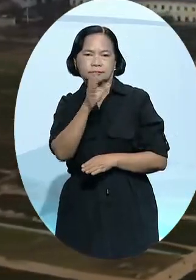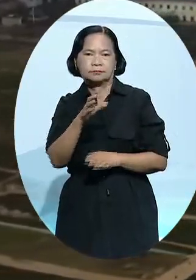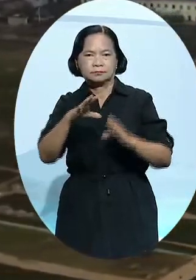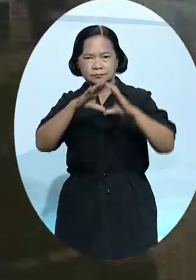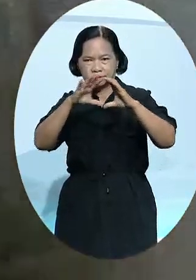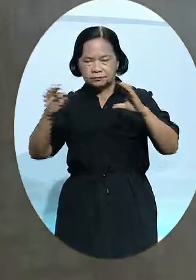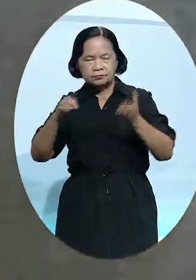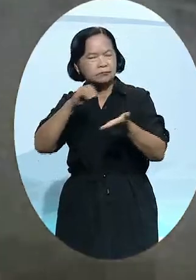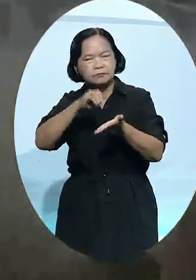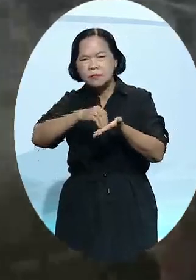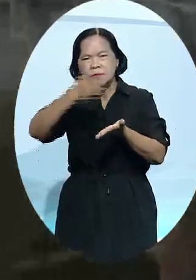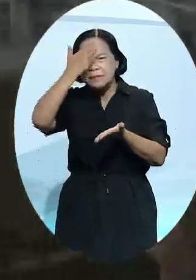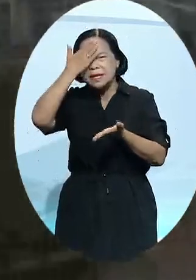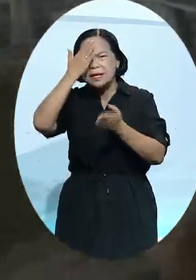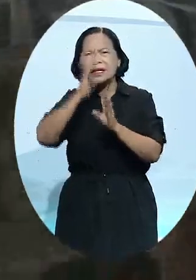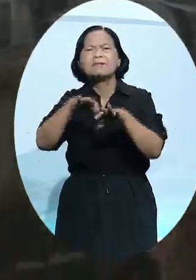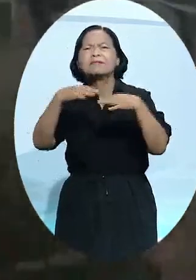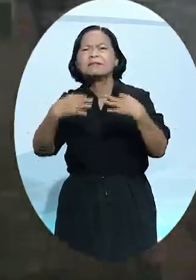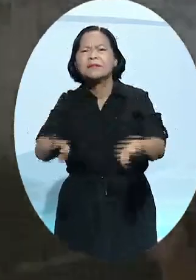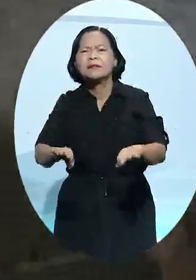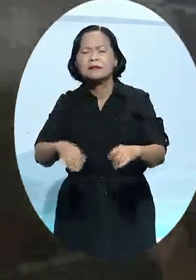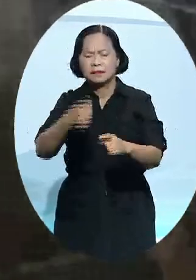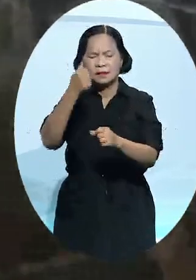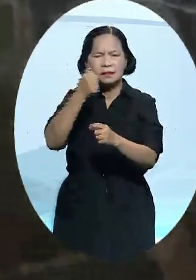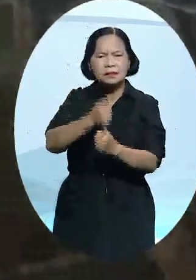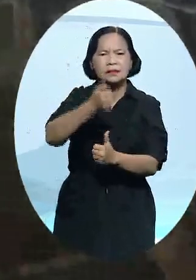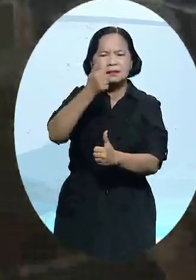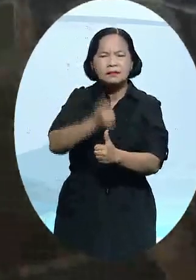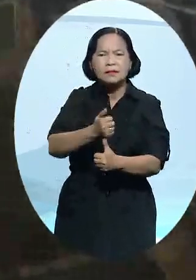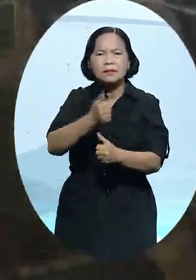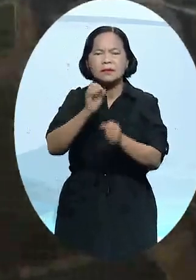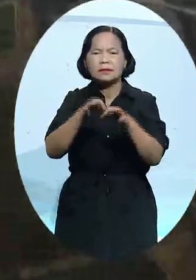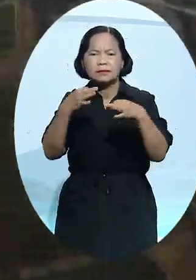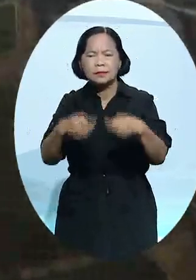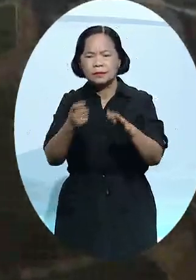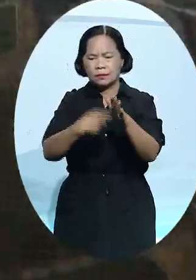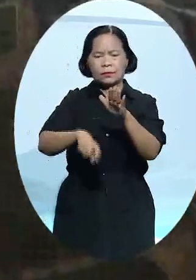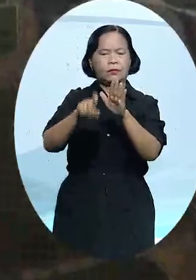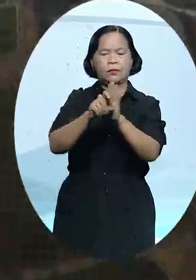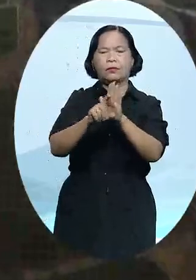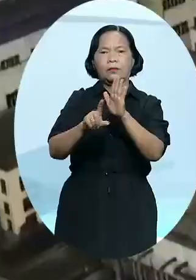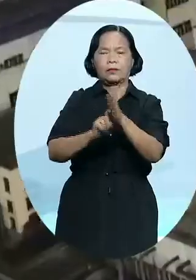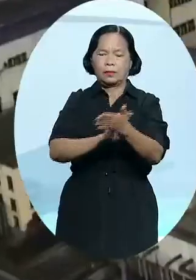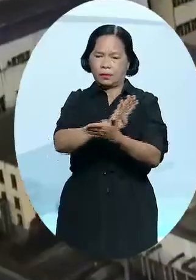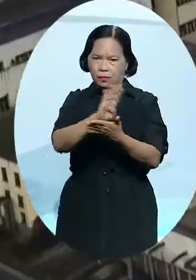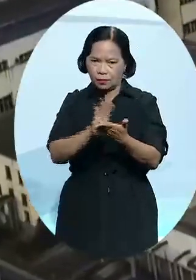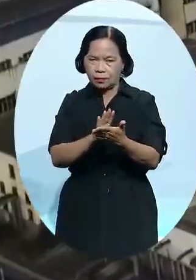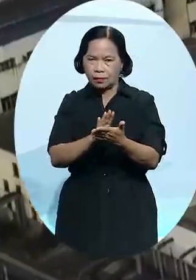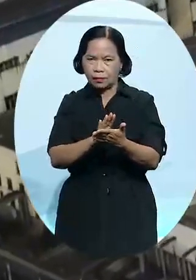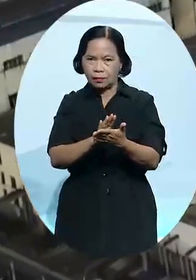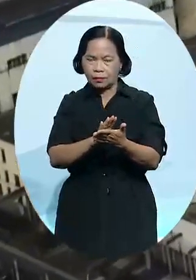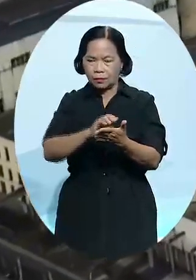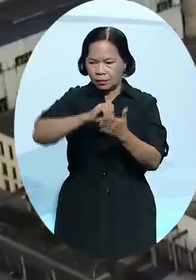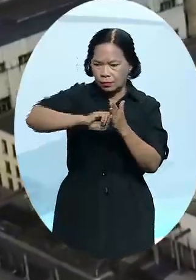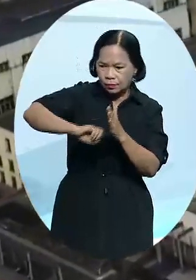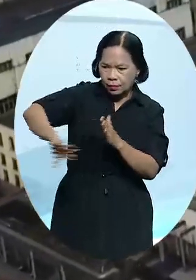nhiều công ty hiện chưa biết cần phải làm gì và các chính phủ cần phải áp đặt các tiêu chuẩn ở pháp lý để đảm bảo tiến độ đưa mức